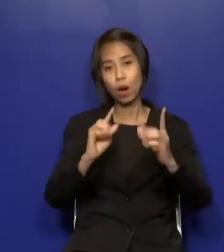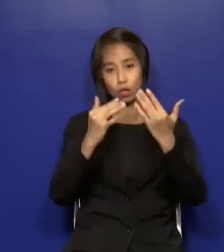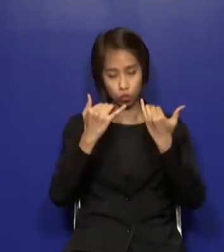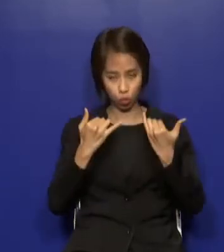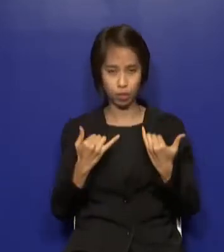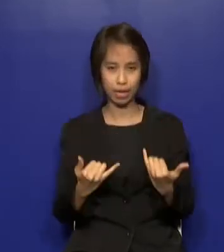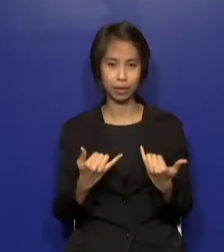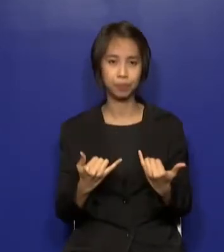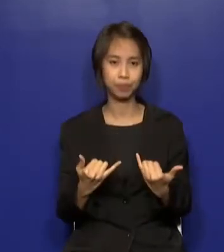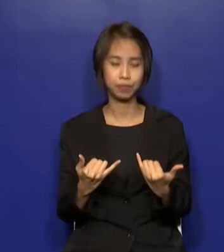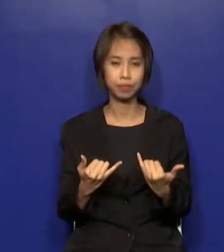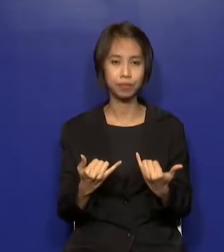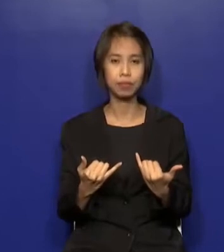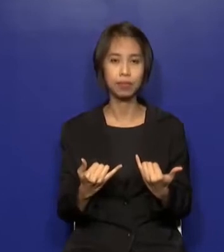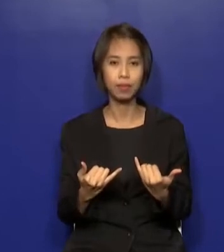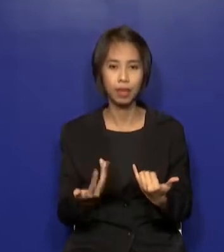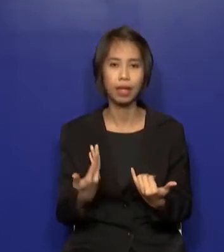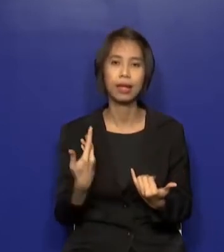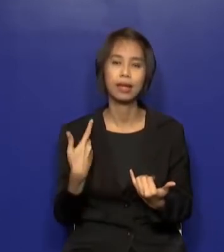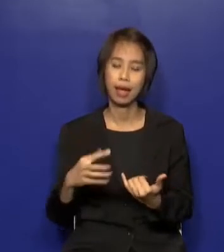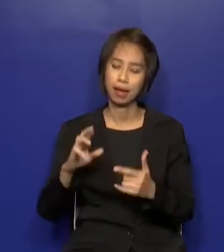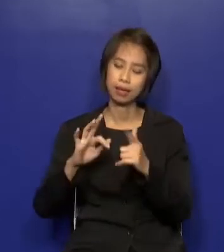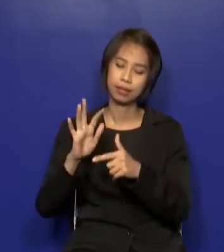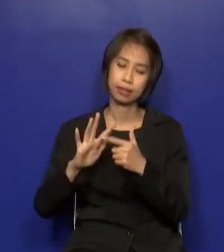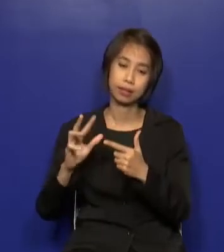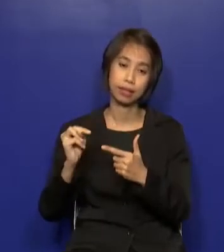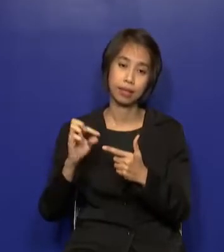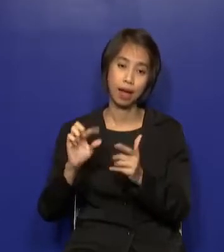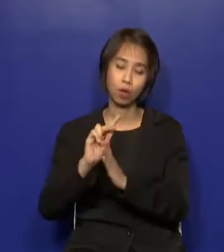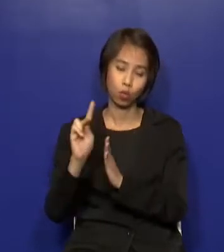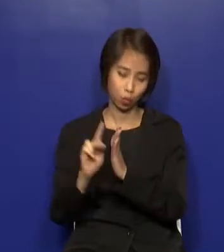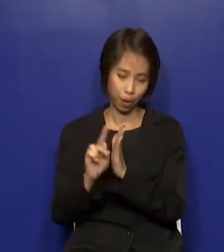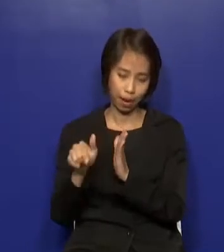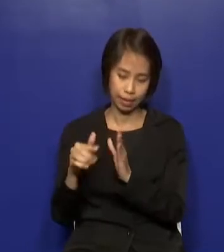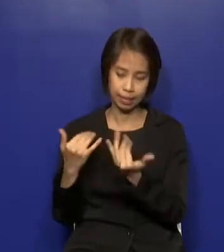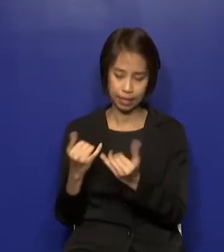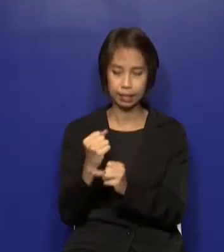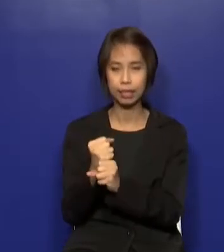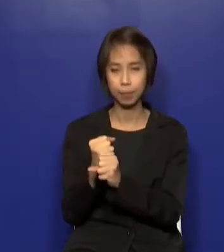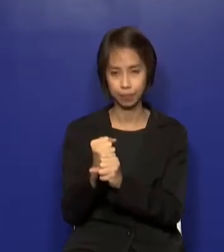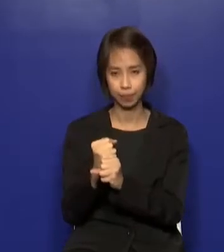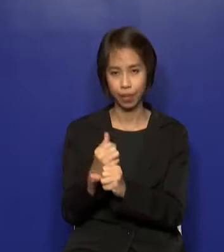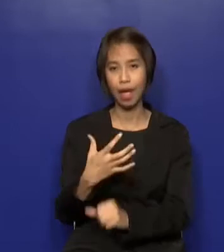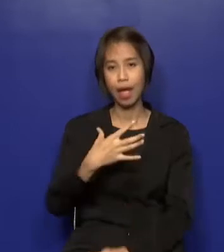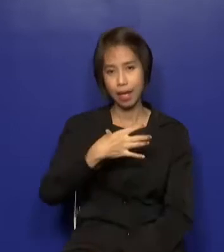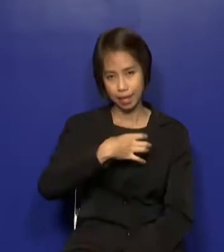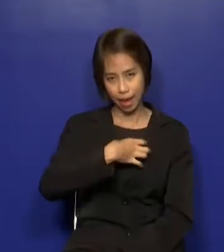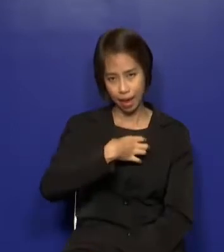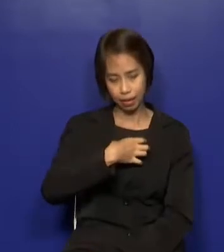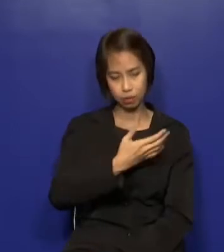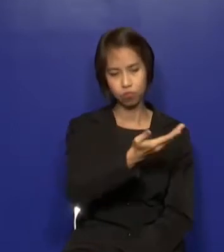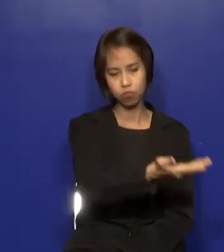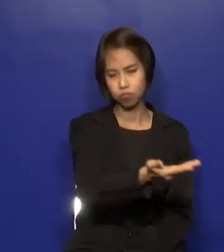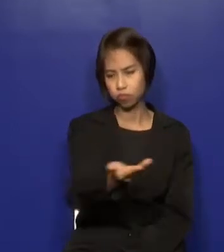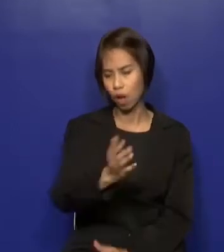คิดร่างกฎหมายอันนี้เราอยากจะให้ทุกภาคส่วนชี้แนะเชิญชวนให้ผู้หญิ